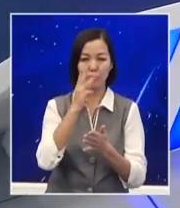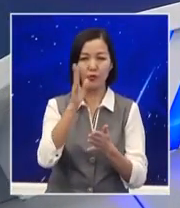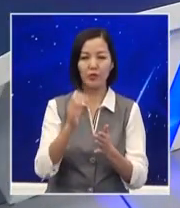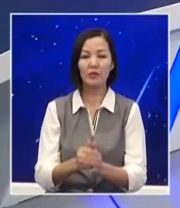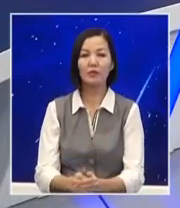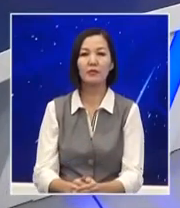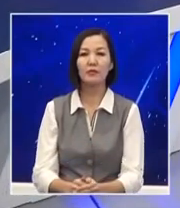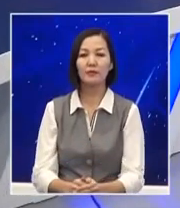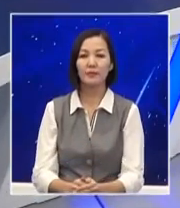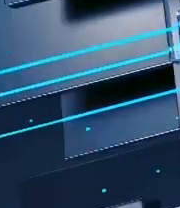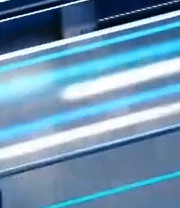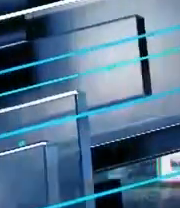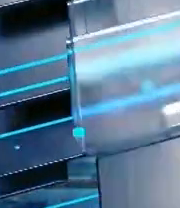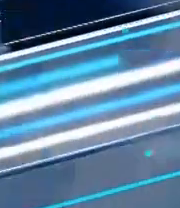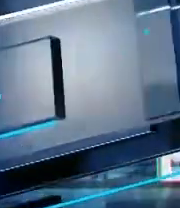көретіндеріңіз.